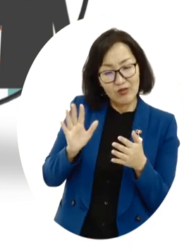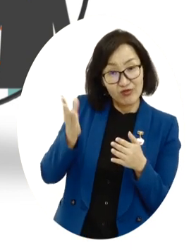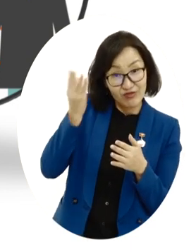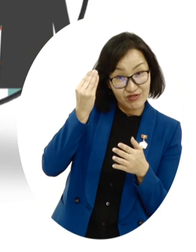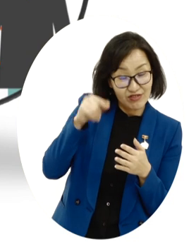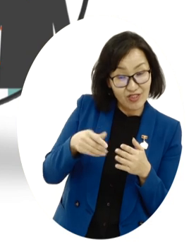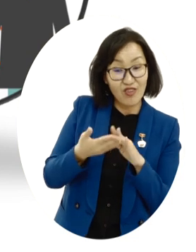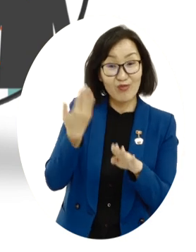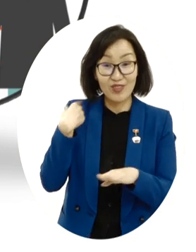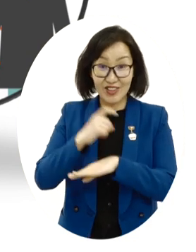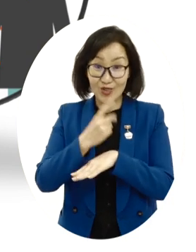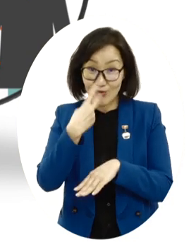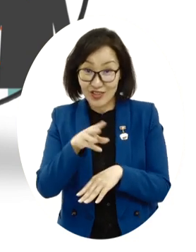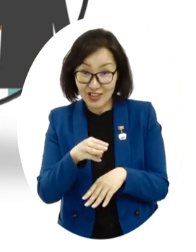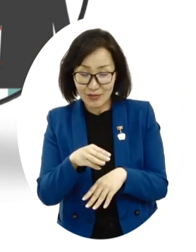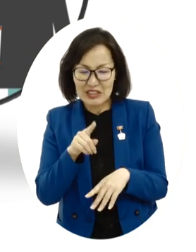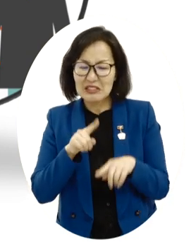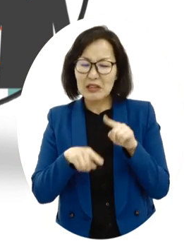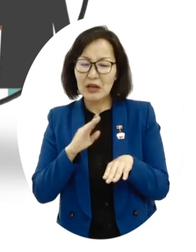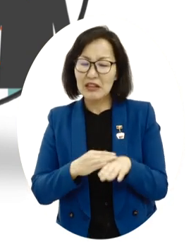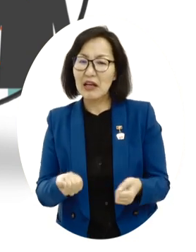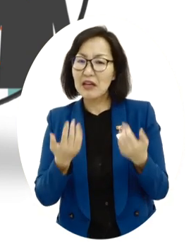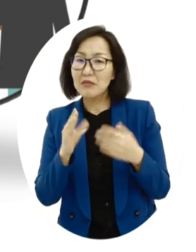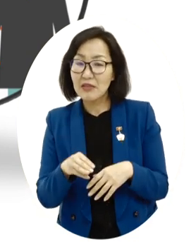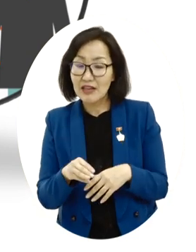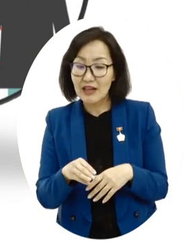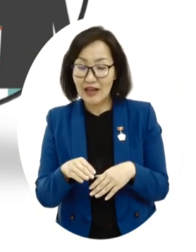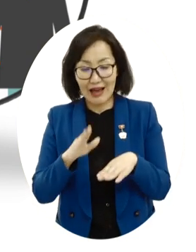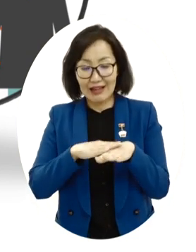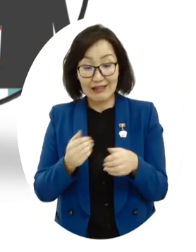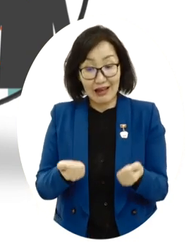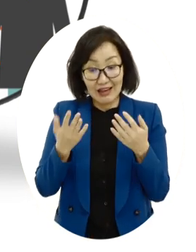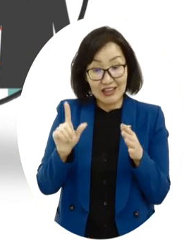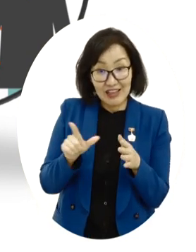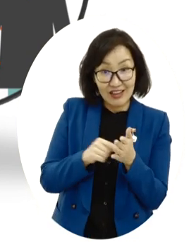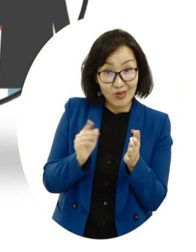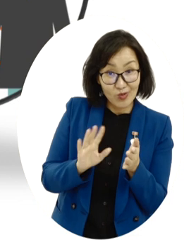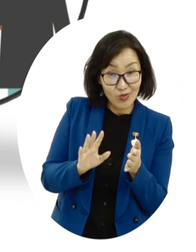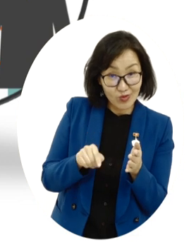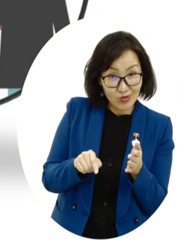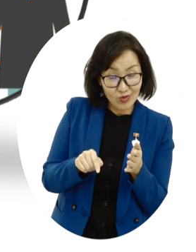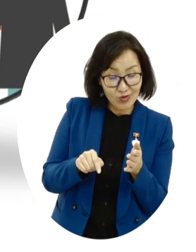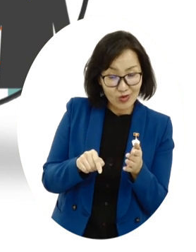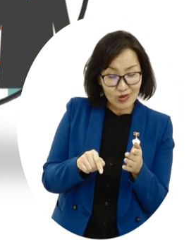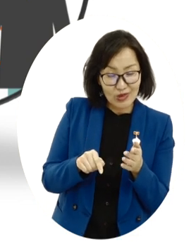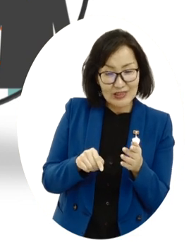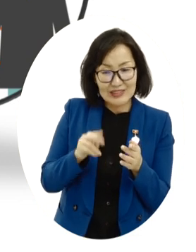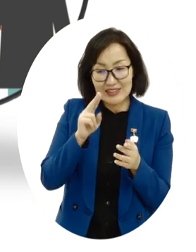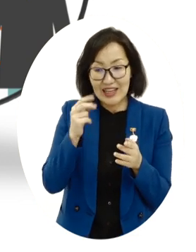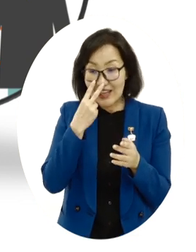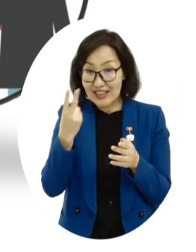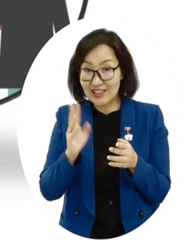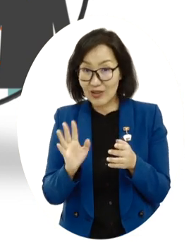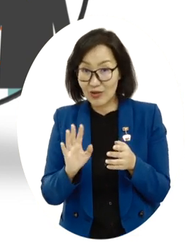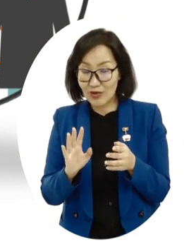өмнөх хичээлээрээ үтсэн тийм үү? За, ямар алдаа гаргадаг вүлээ? Эдгээр алдааг гарахгүй байхыг хичээхэн зөв. Цаас харж